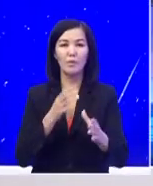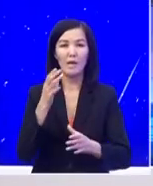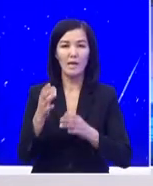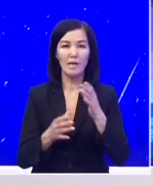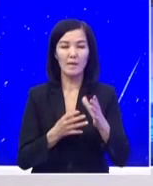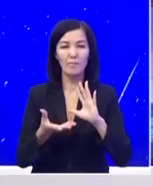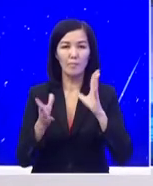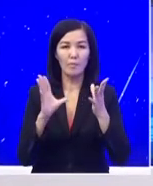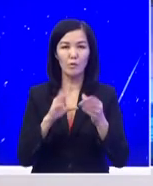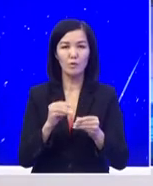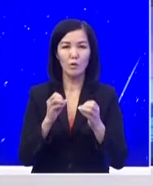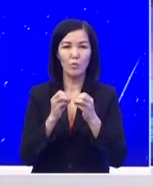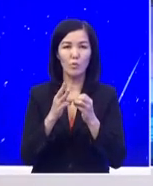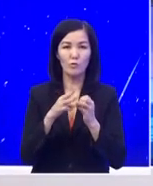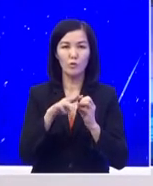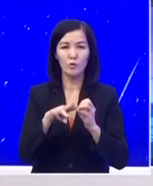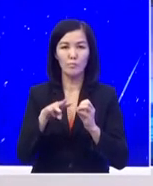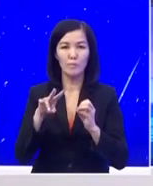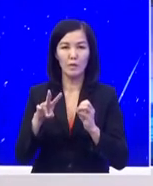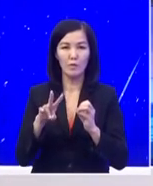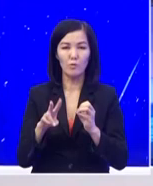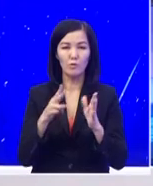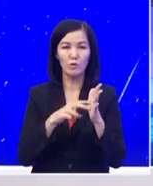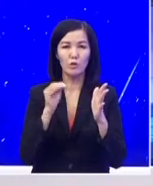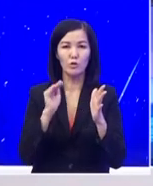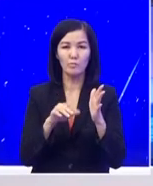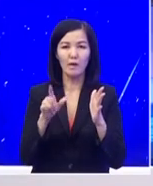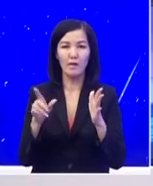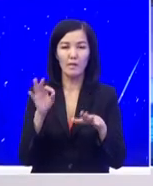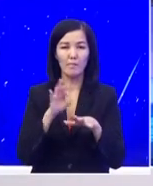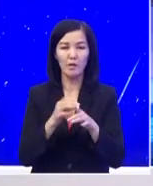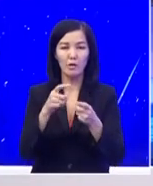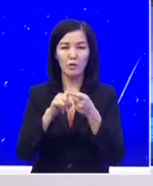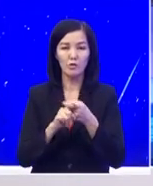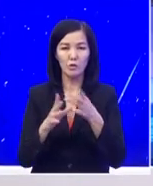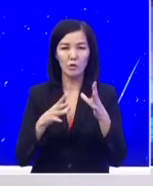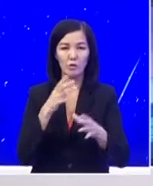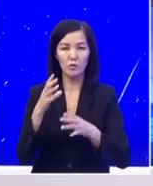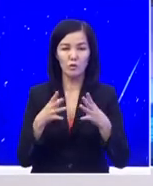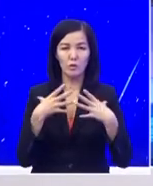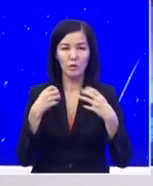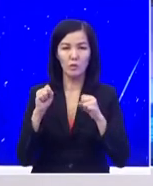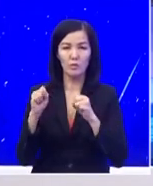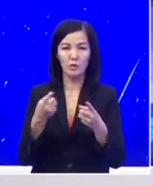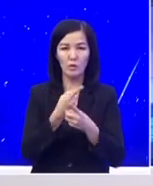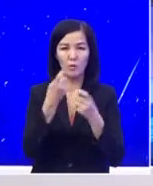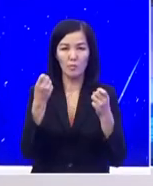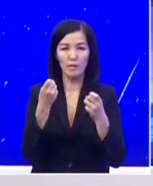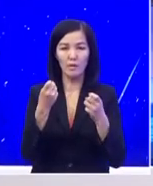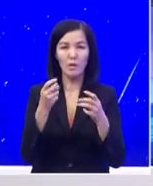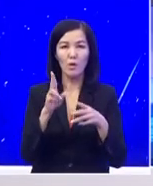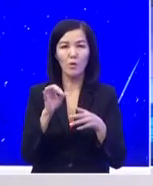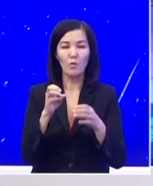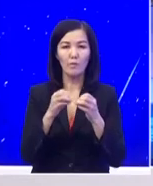Бүгінде әлемде 13 миллион 700 мың адам коронавирус жұқтырды. Дүниежүзілік денсаулық сақтау ұйымының мәліметі бойынша COVID-19